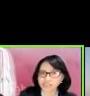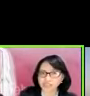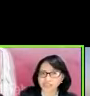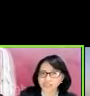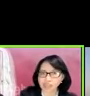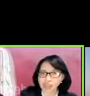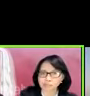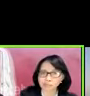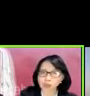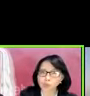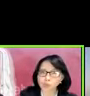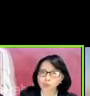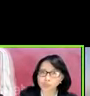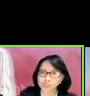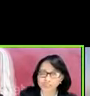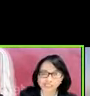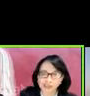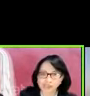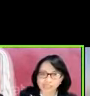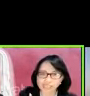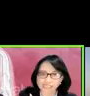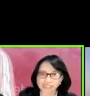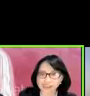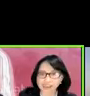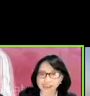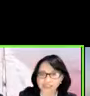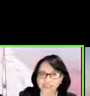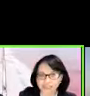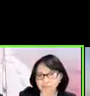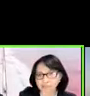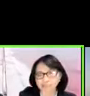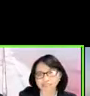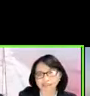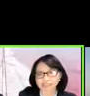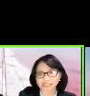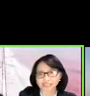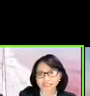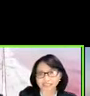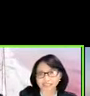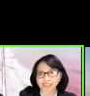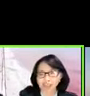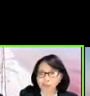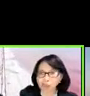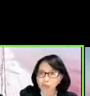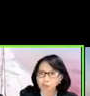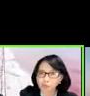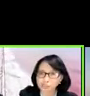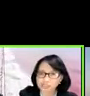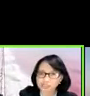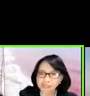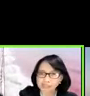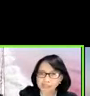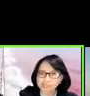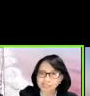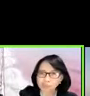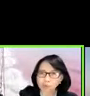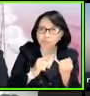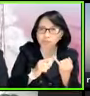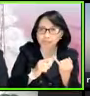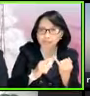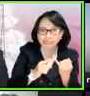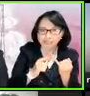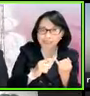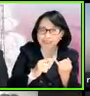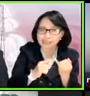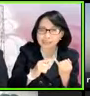saudara-saudara Paulus tidak menjadi kaya karena memberitakan Injil Paulus tidak menjadi